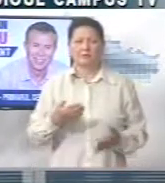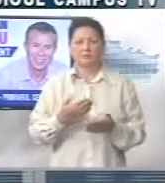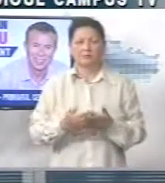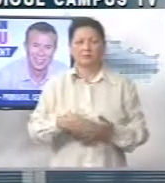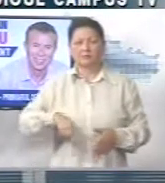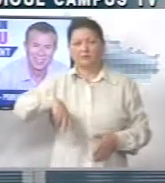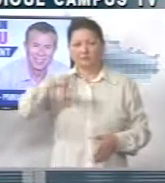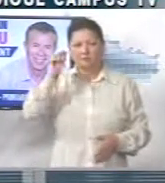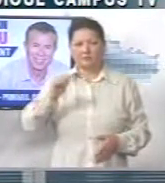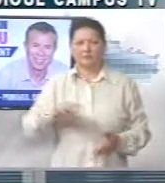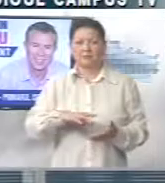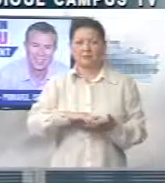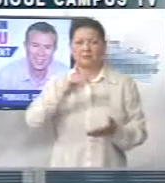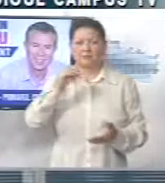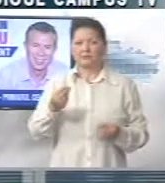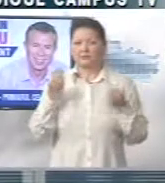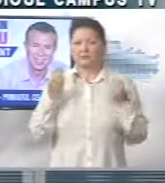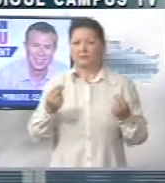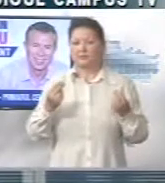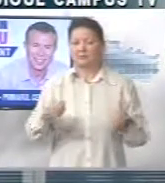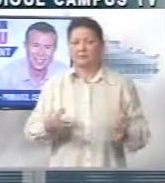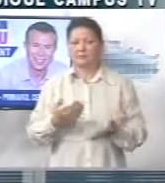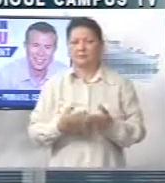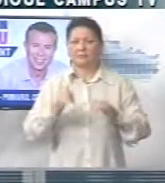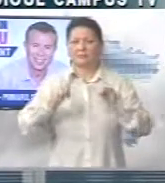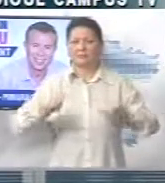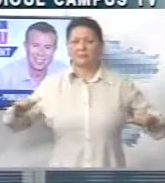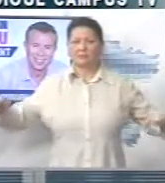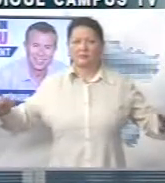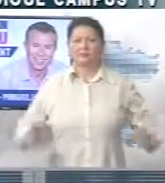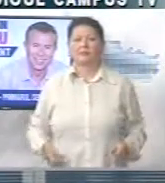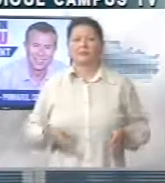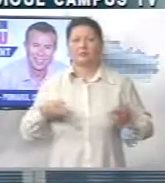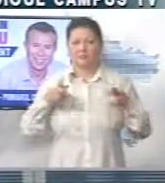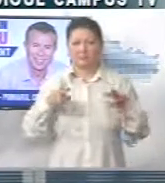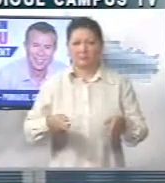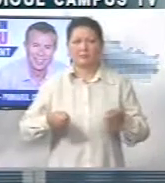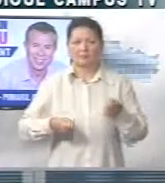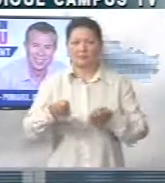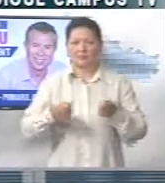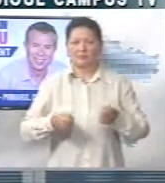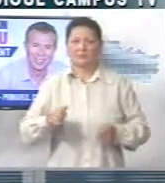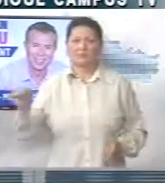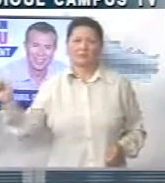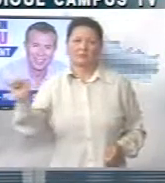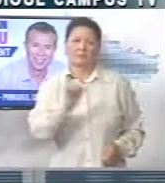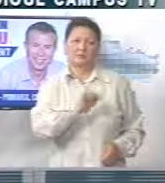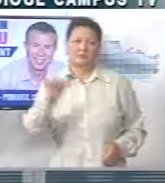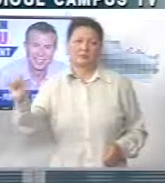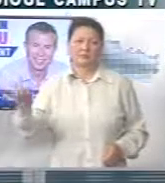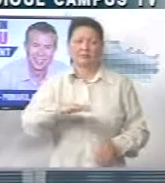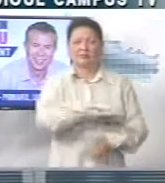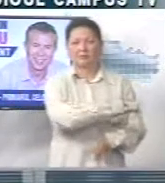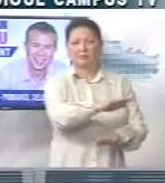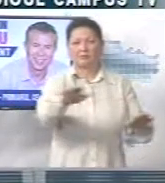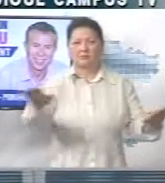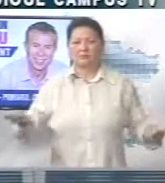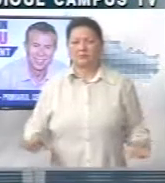soluțiile cele mai bune pentru dezvoltarea sistemului de parcaj. Transportul public este un